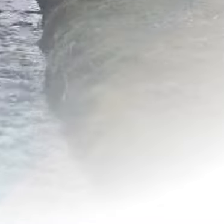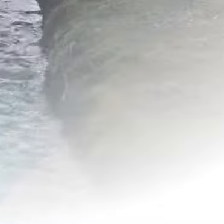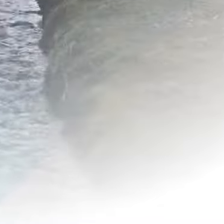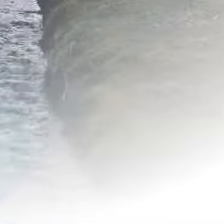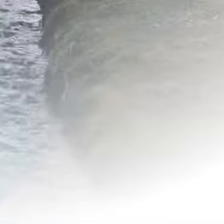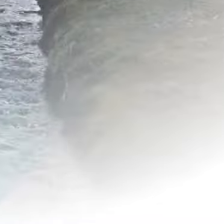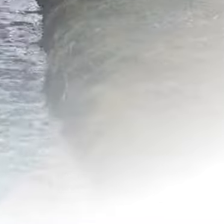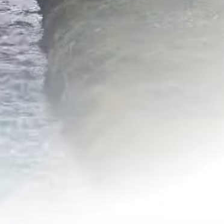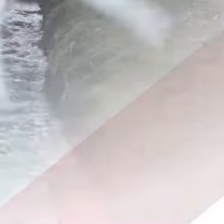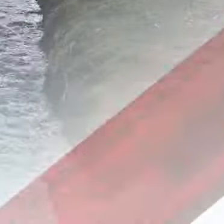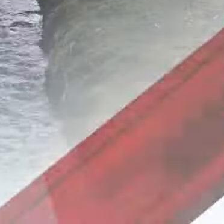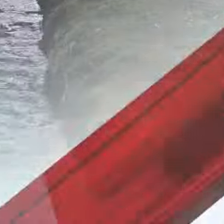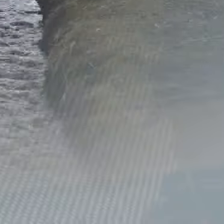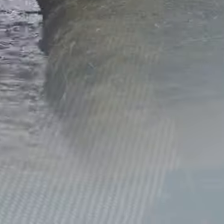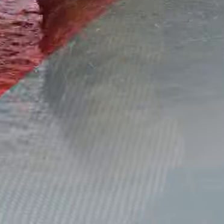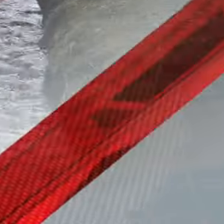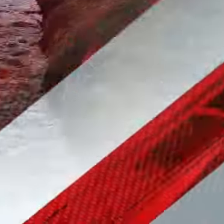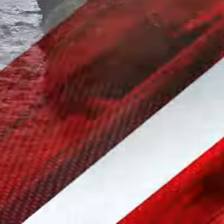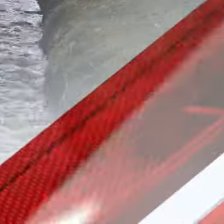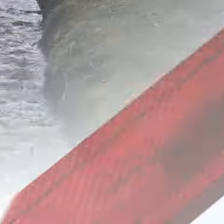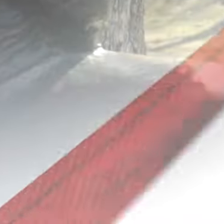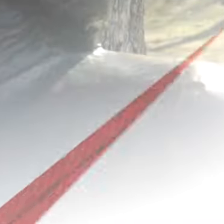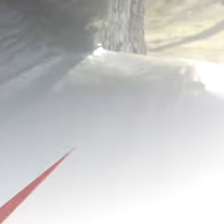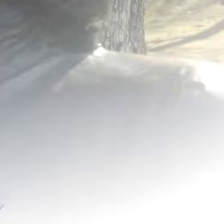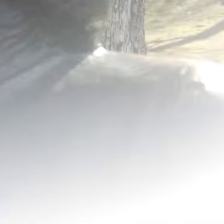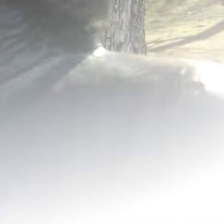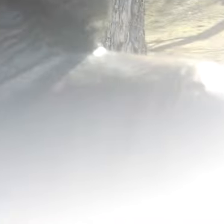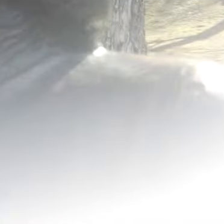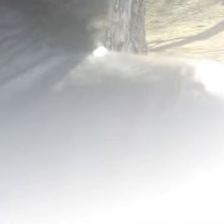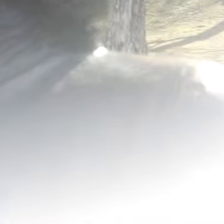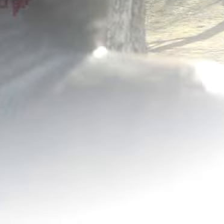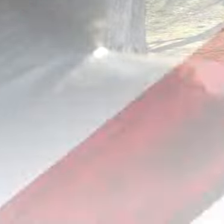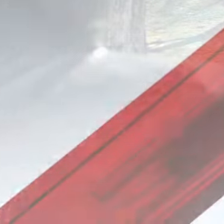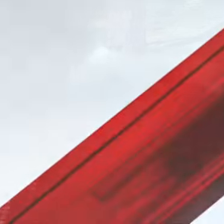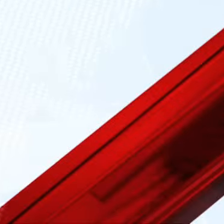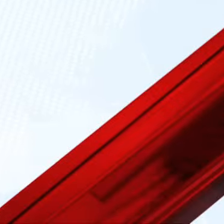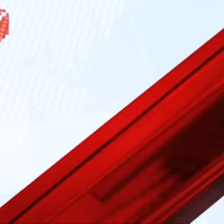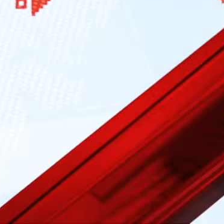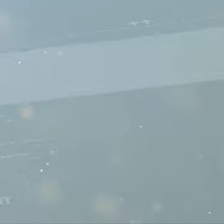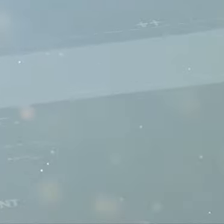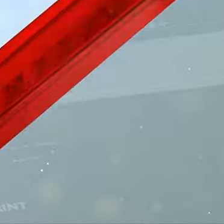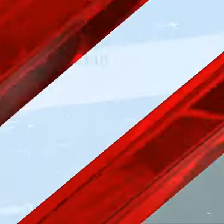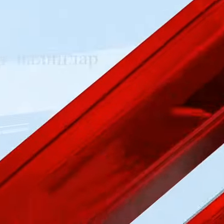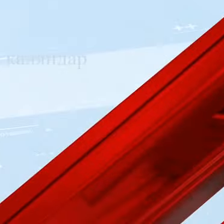не рабіць усю работу адразу, а паспрабаваць размеркаваць яе прапарцыянальна.